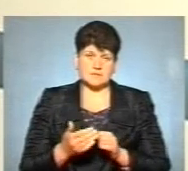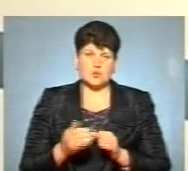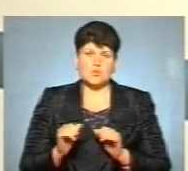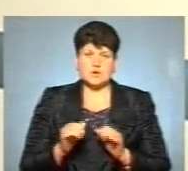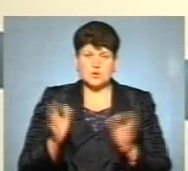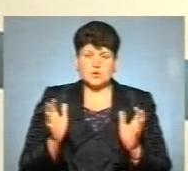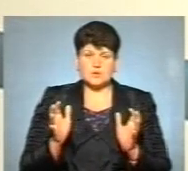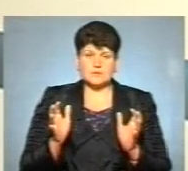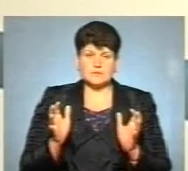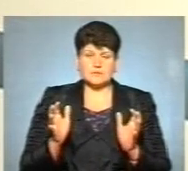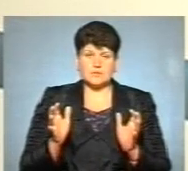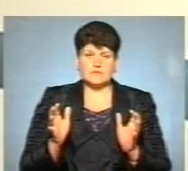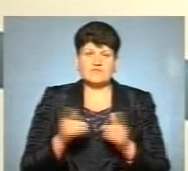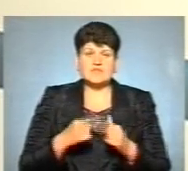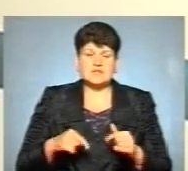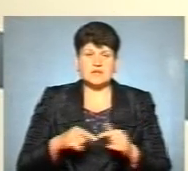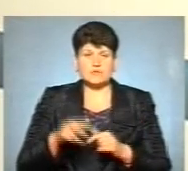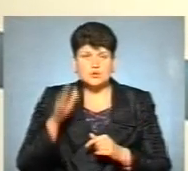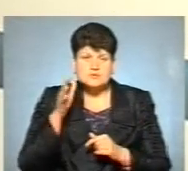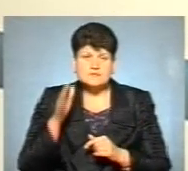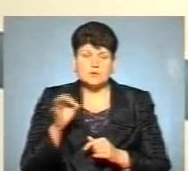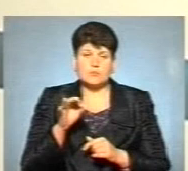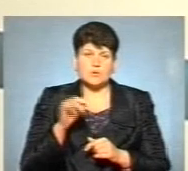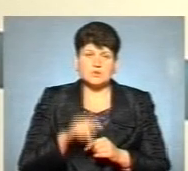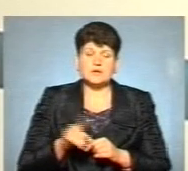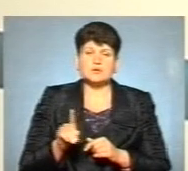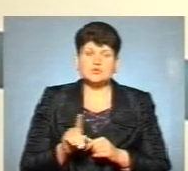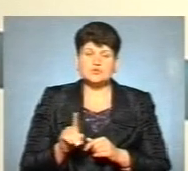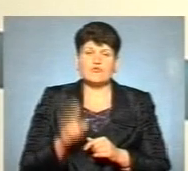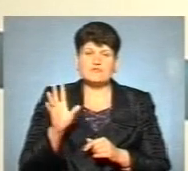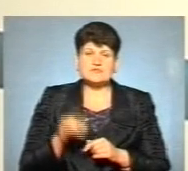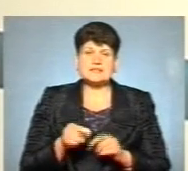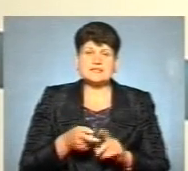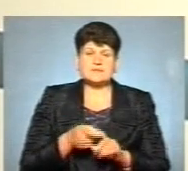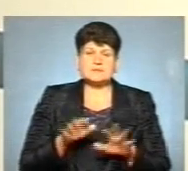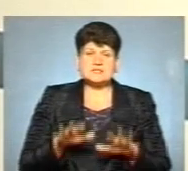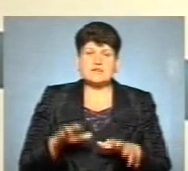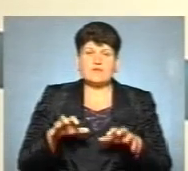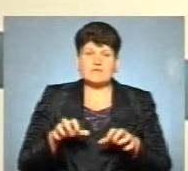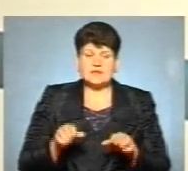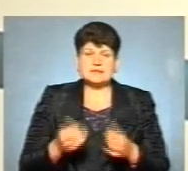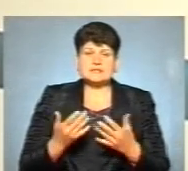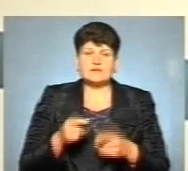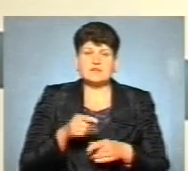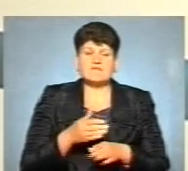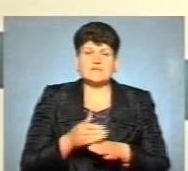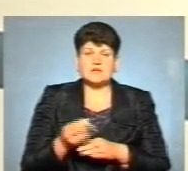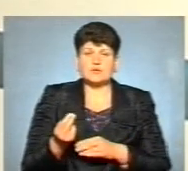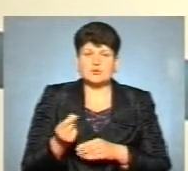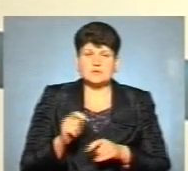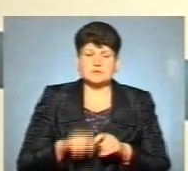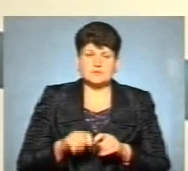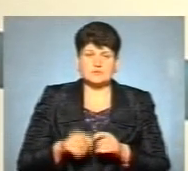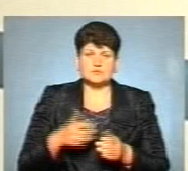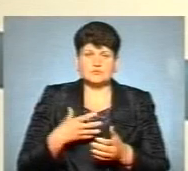управлінь охорони відділів освіти, про те, що все залежить від місцевої влади, наскільки вона виділить кошти для тестування